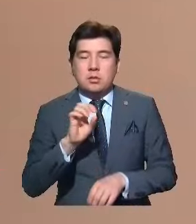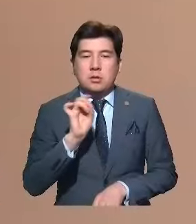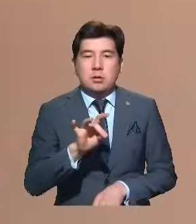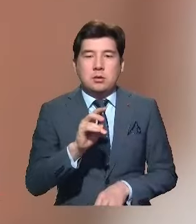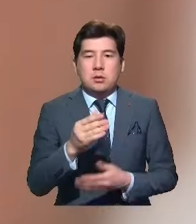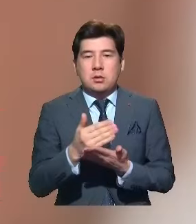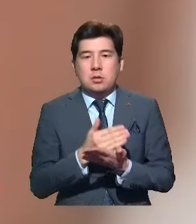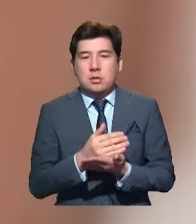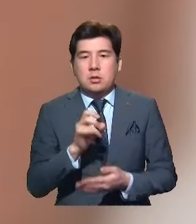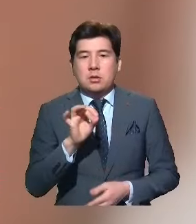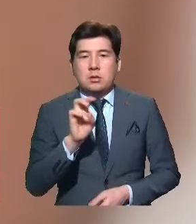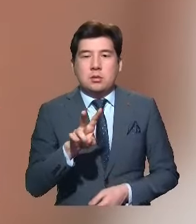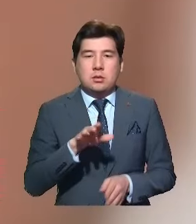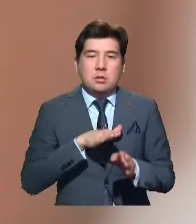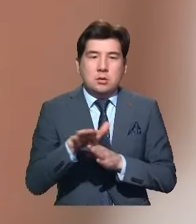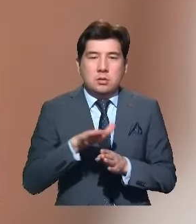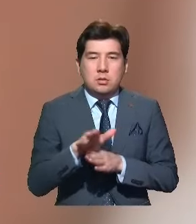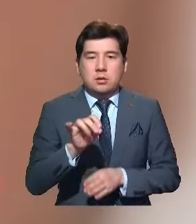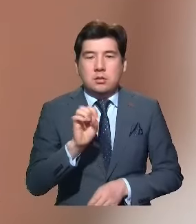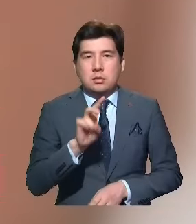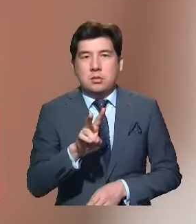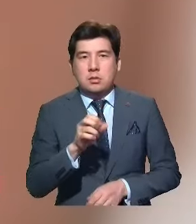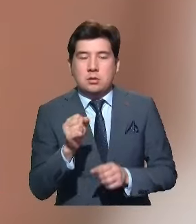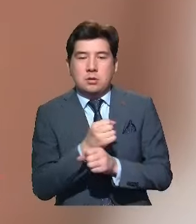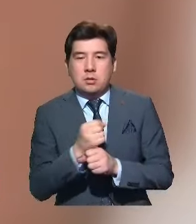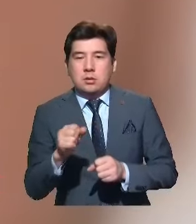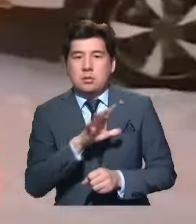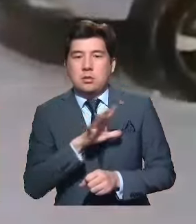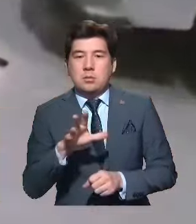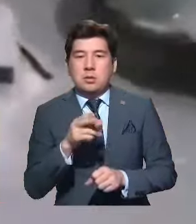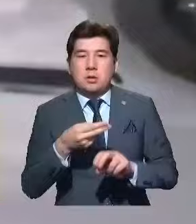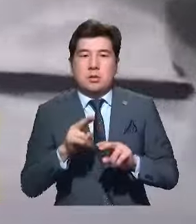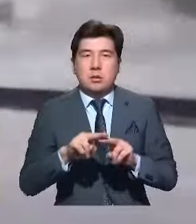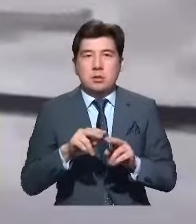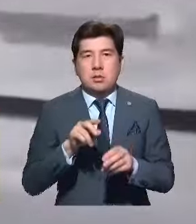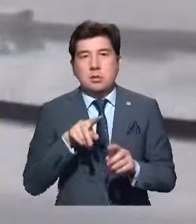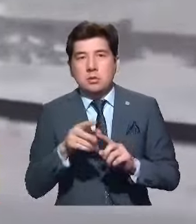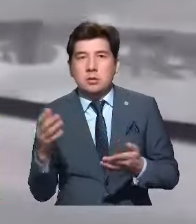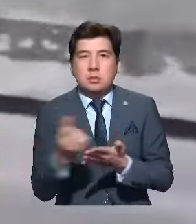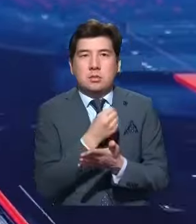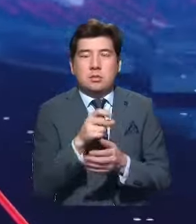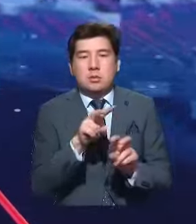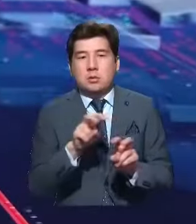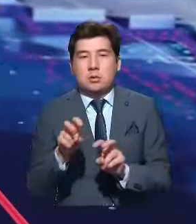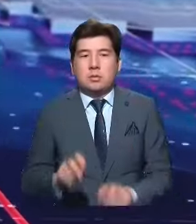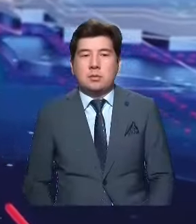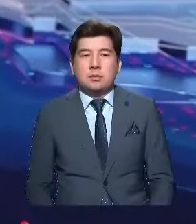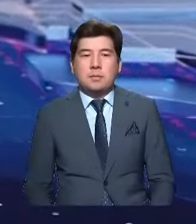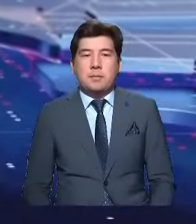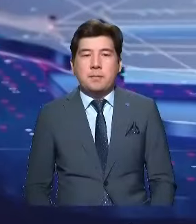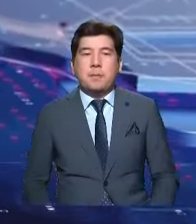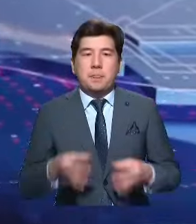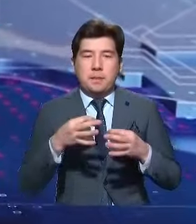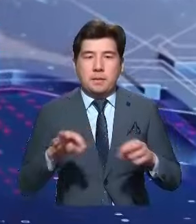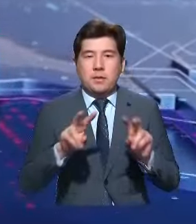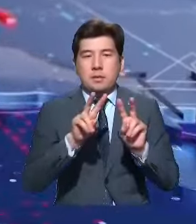Стражи порядка лишь уточнили, что явки с повинной не было. Подозреваемого нашли в ходе розыска. Добровольной сдачи